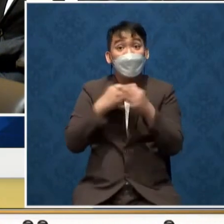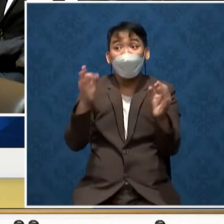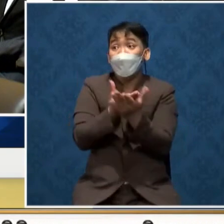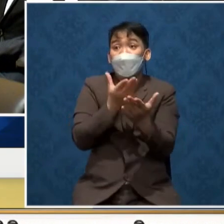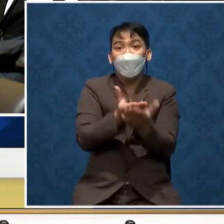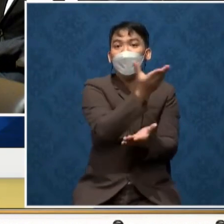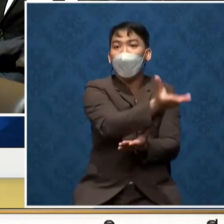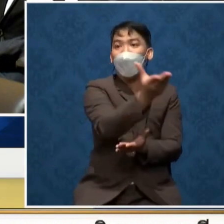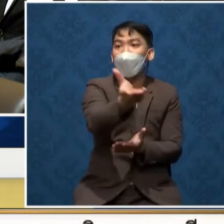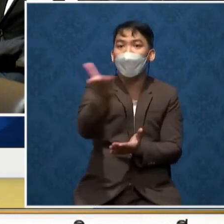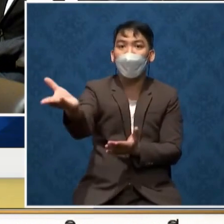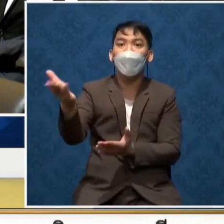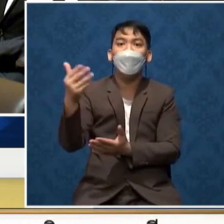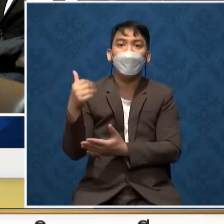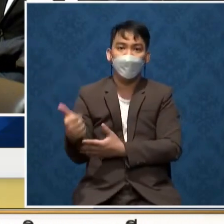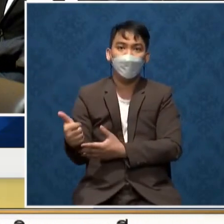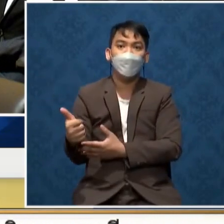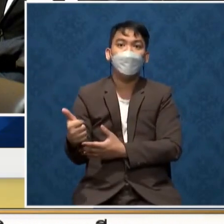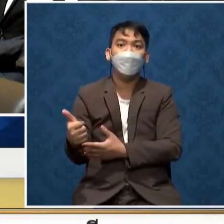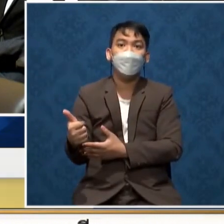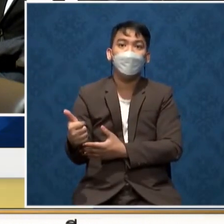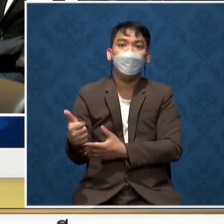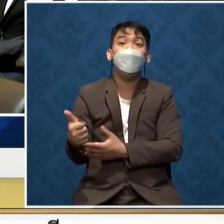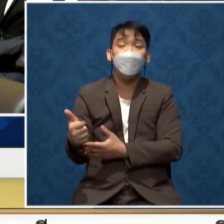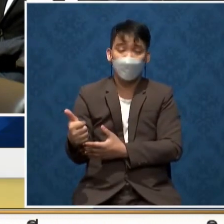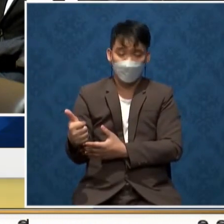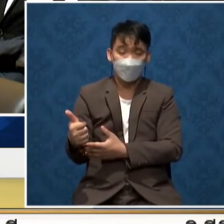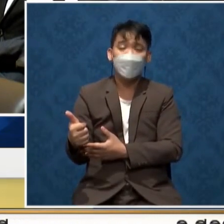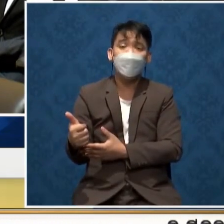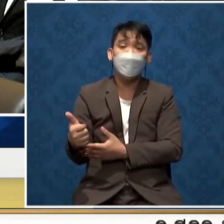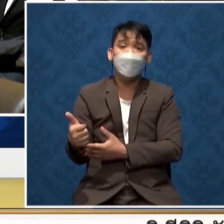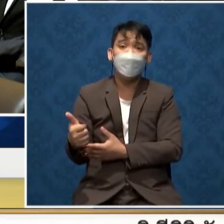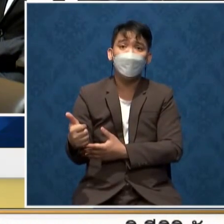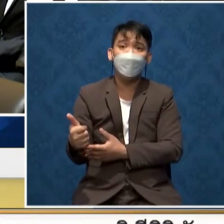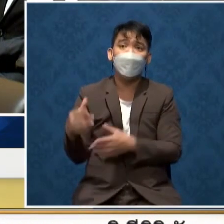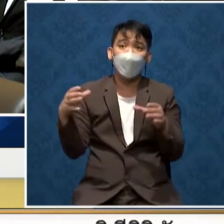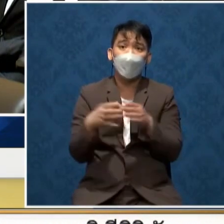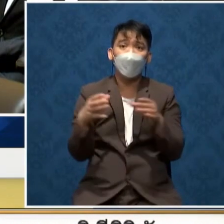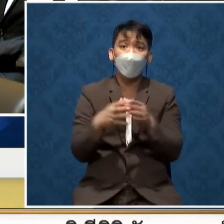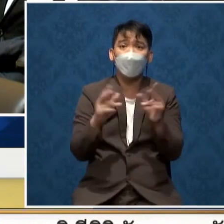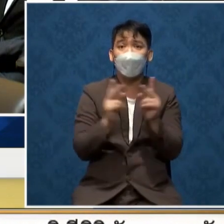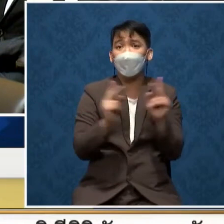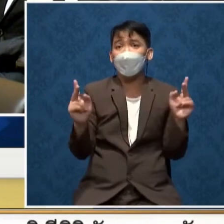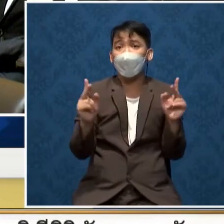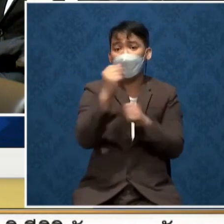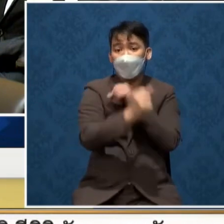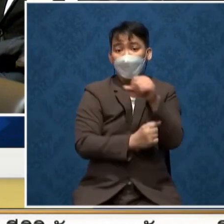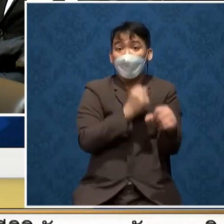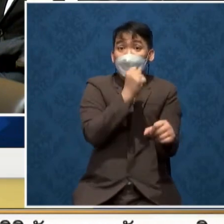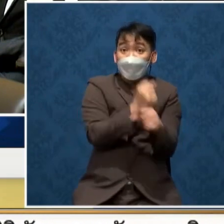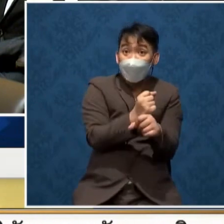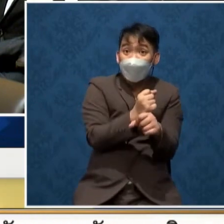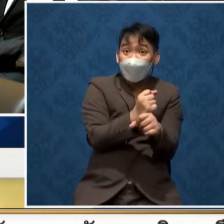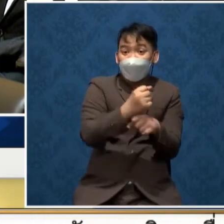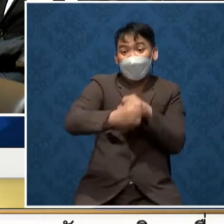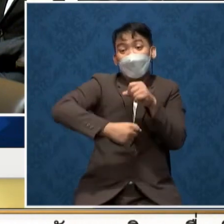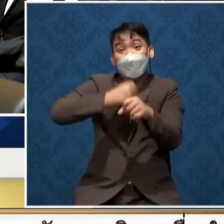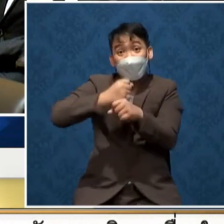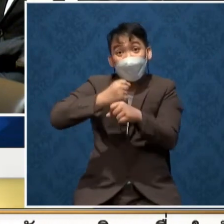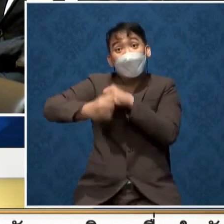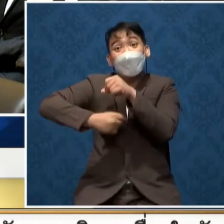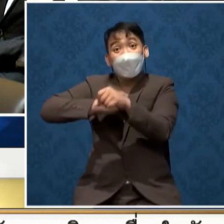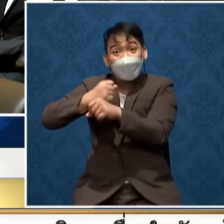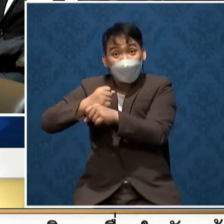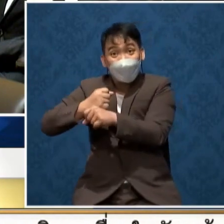าณนะครับของบประมาณเข้ามายังกรรมธิการงบประมาณในปีนั้นๆที่จะพิจารณางบประมาณนะ